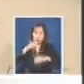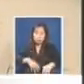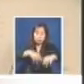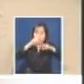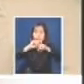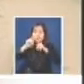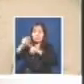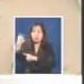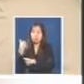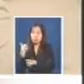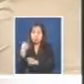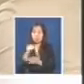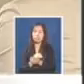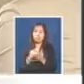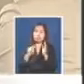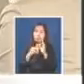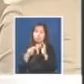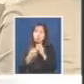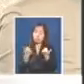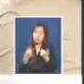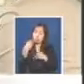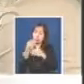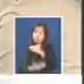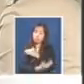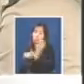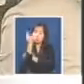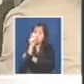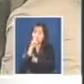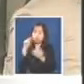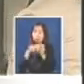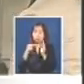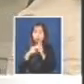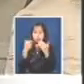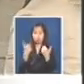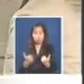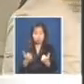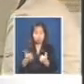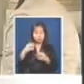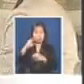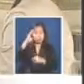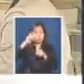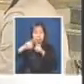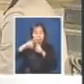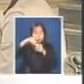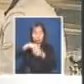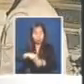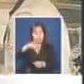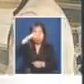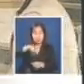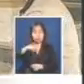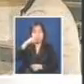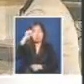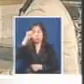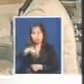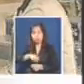มากไปเป็นหรือว่าเป็นประธานพิธีเปิดโรงงานเขาเลยเป็นการบอกว่าฮอนด้ายังอยู่ในประเทศไทย ใช่ค่ะก็ถ้าถามว่าสถาน